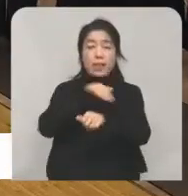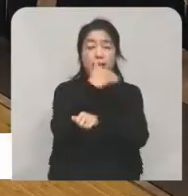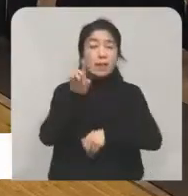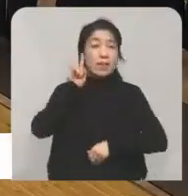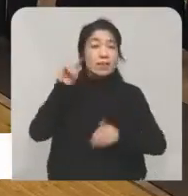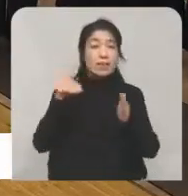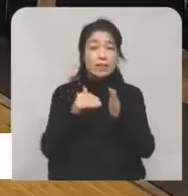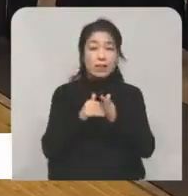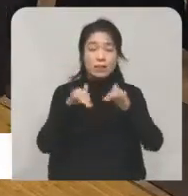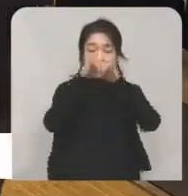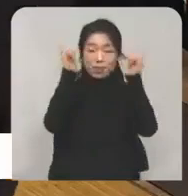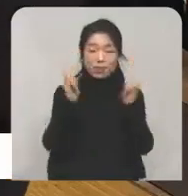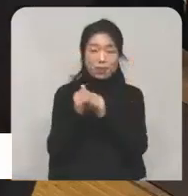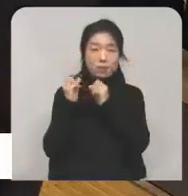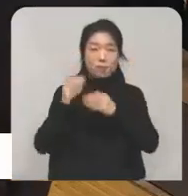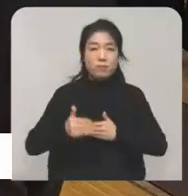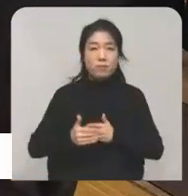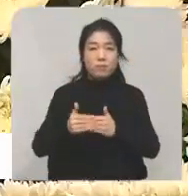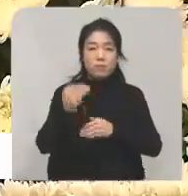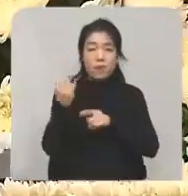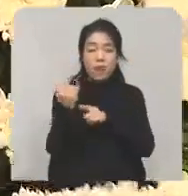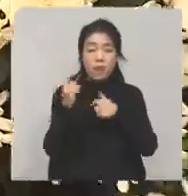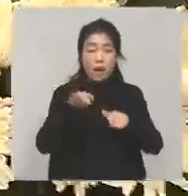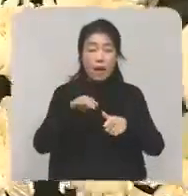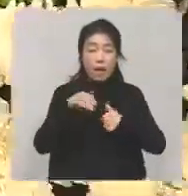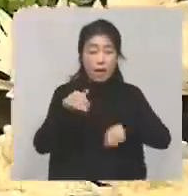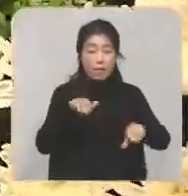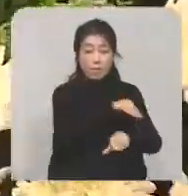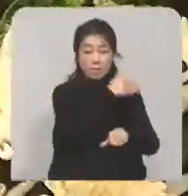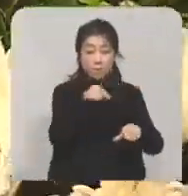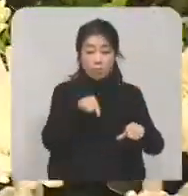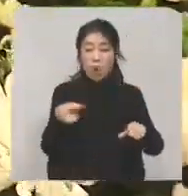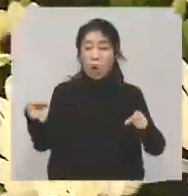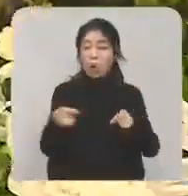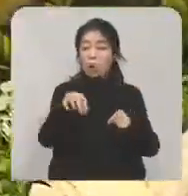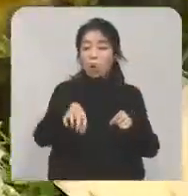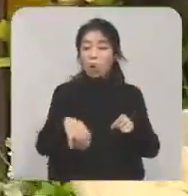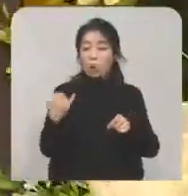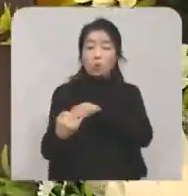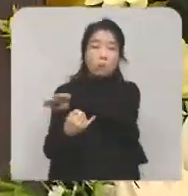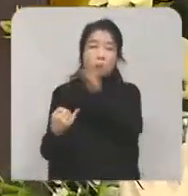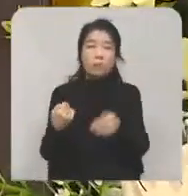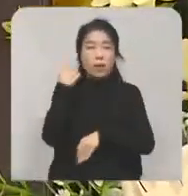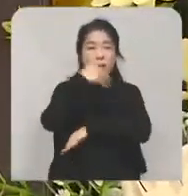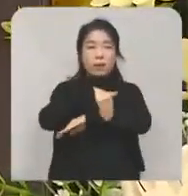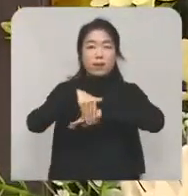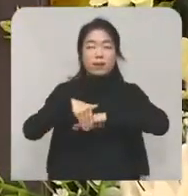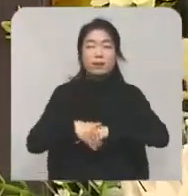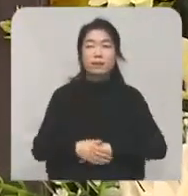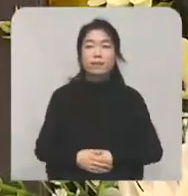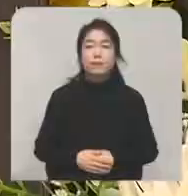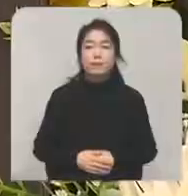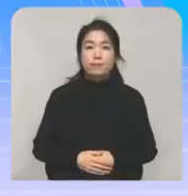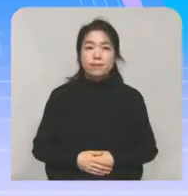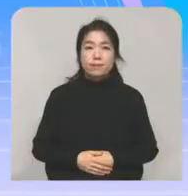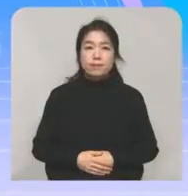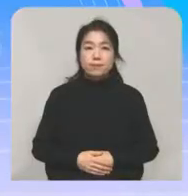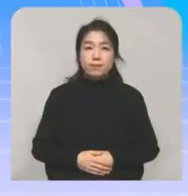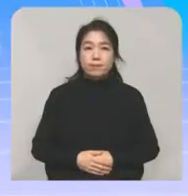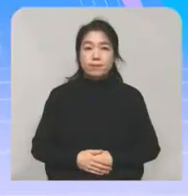사회적 으로 이어지며 배아 사는 아들이 잠들어 있는 망월동 묘역에 안장 됩니다 kbs 뉴스 최정민 입니다